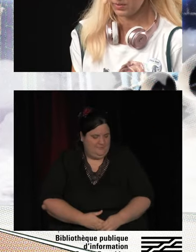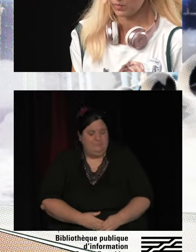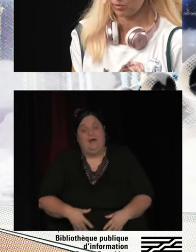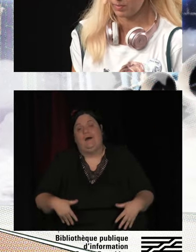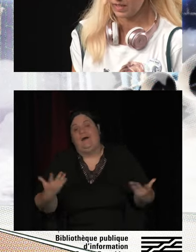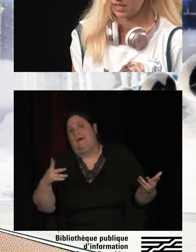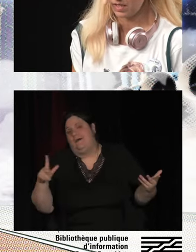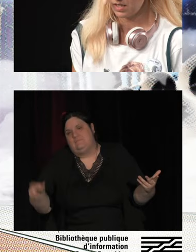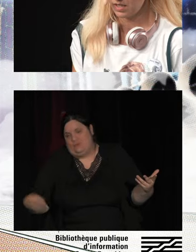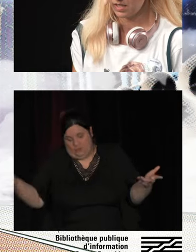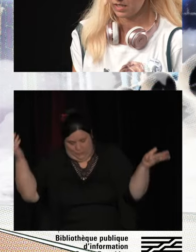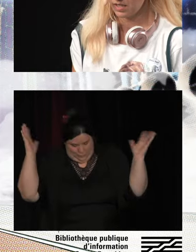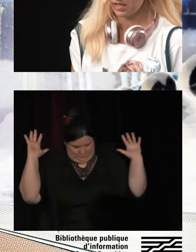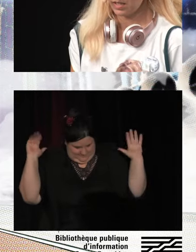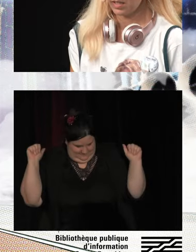bien sûr, parce que pourquoi pas.